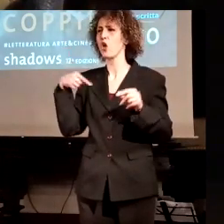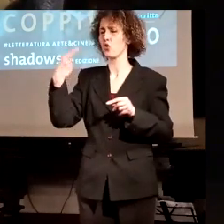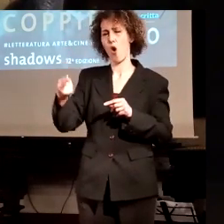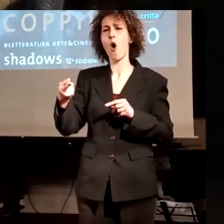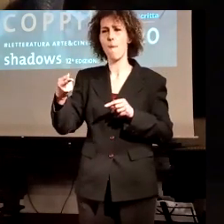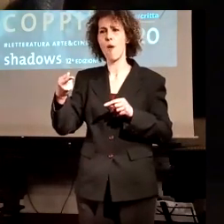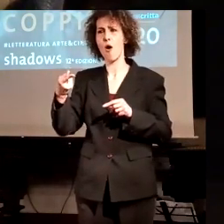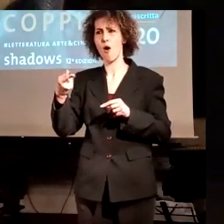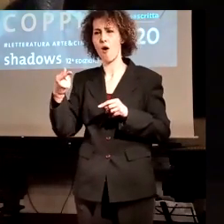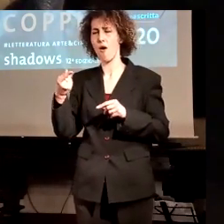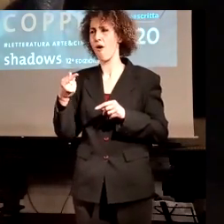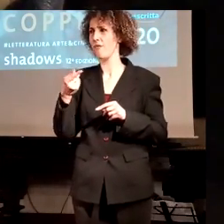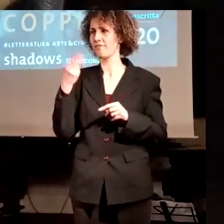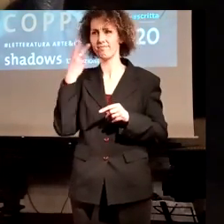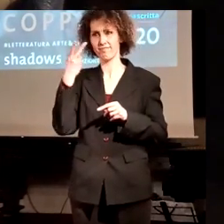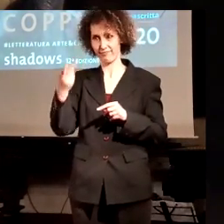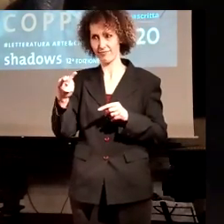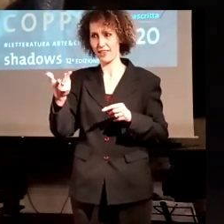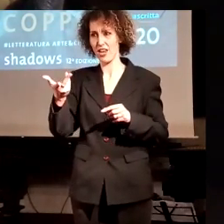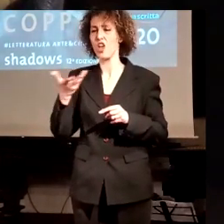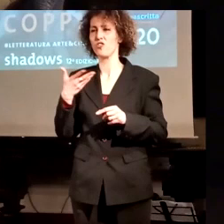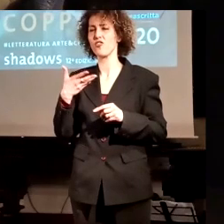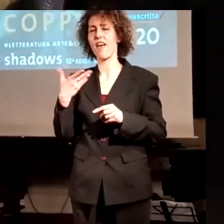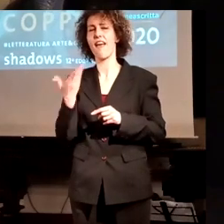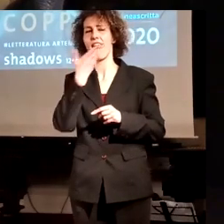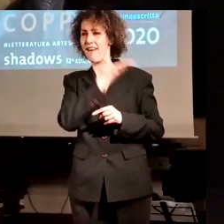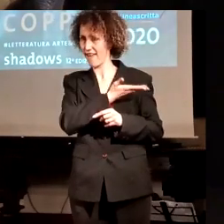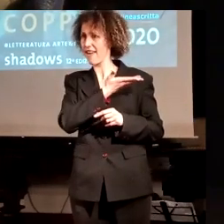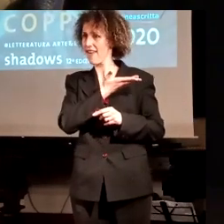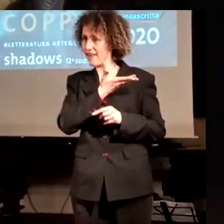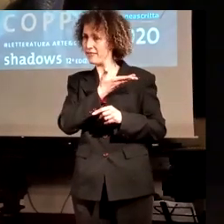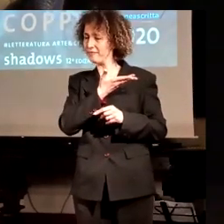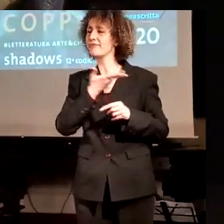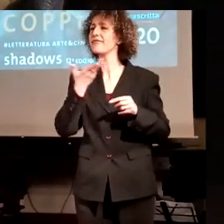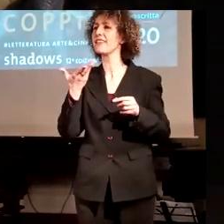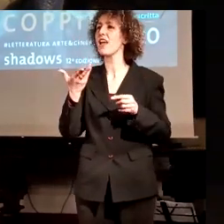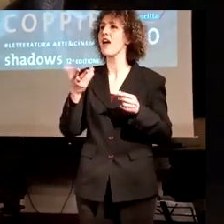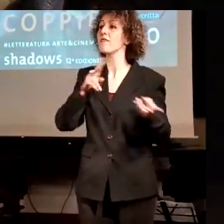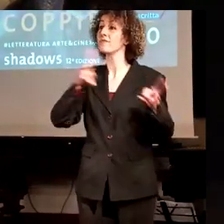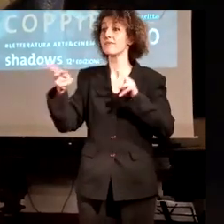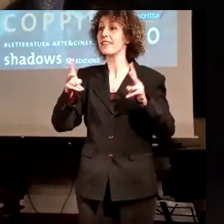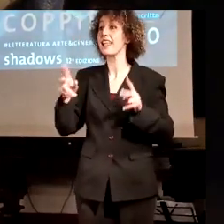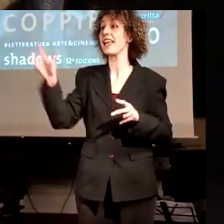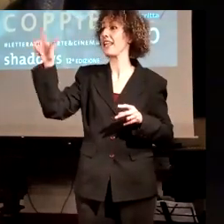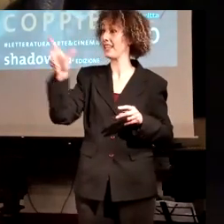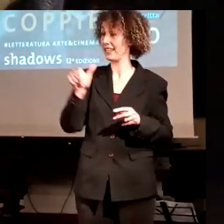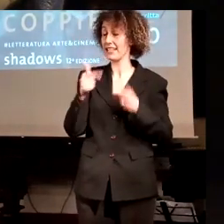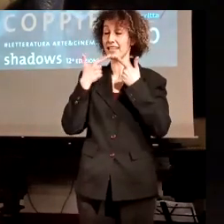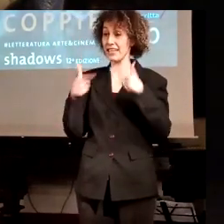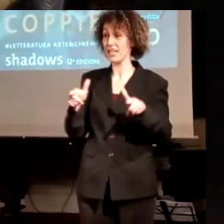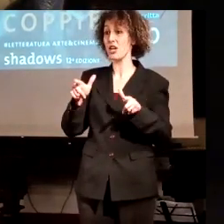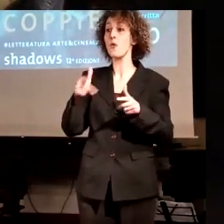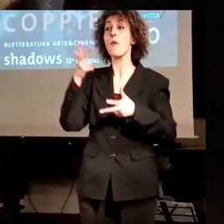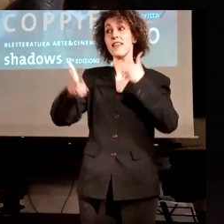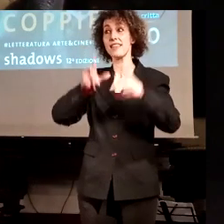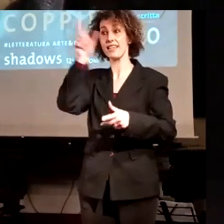si sta già animando alla nostra sinistra cioè la possibilità di tradurre in lingua dei segni italiana in lis